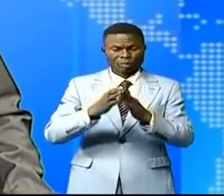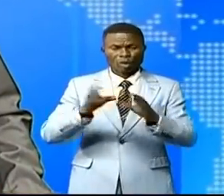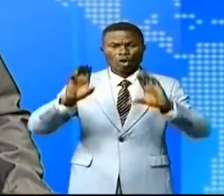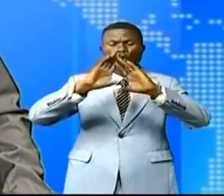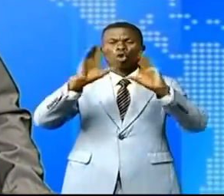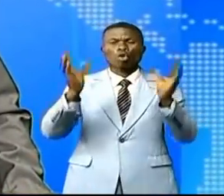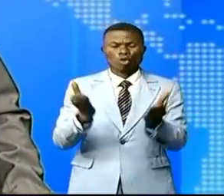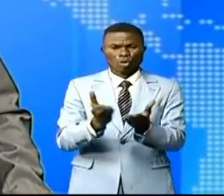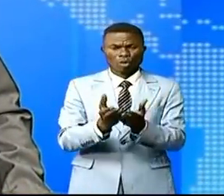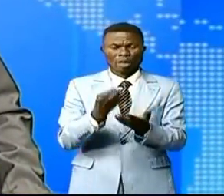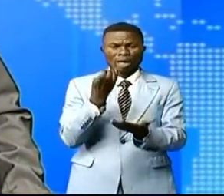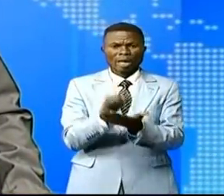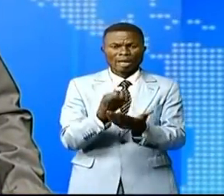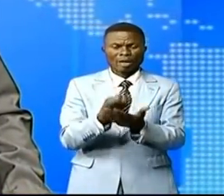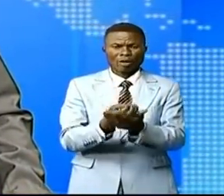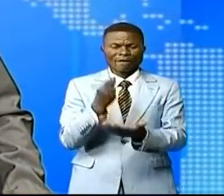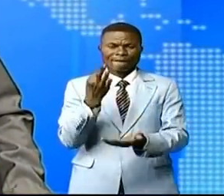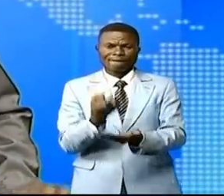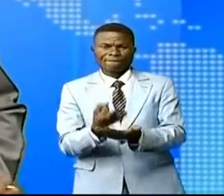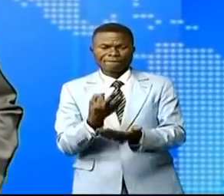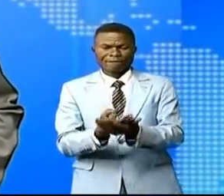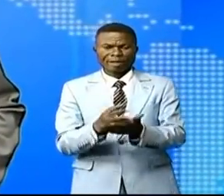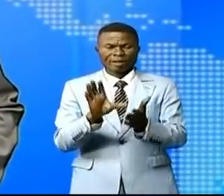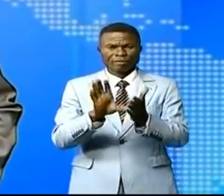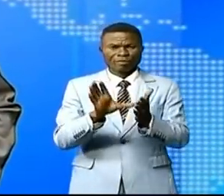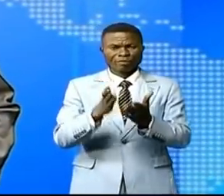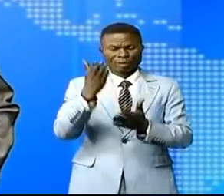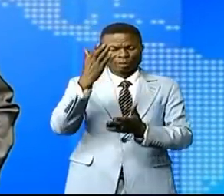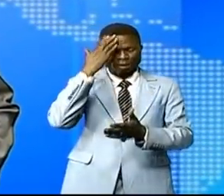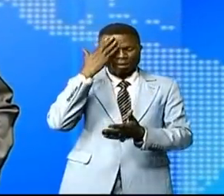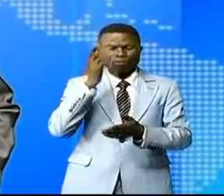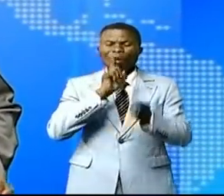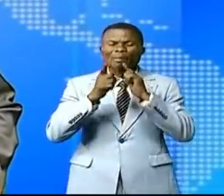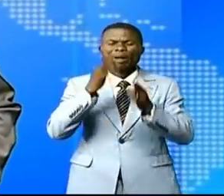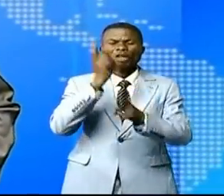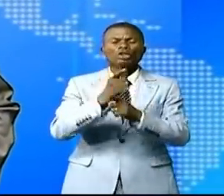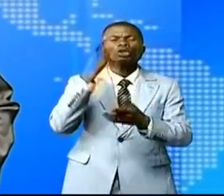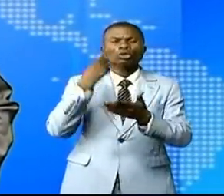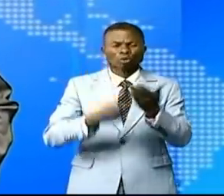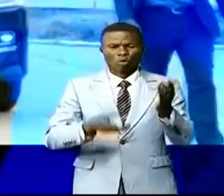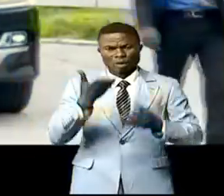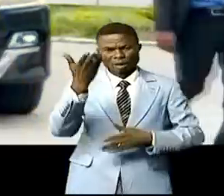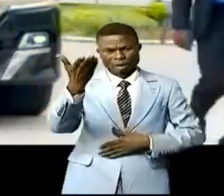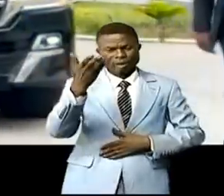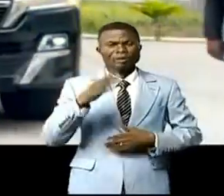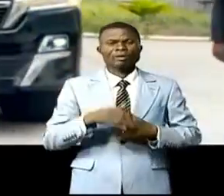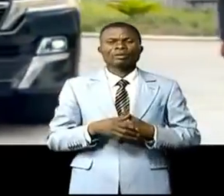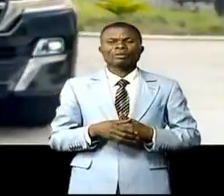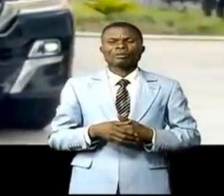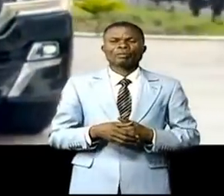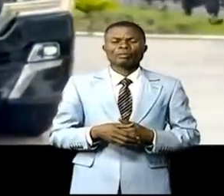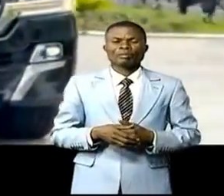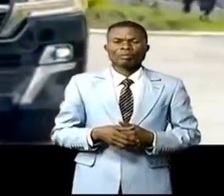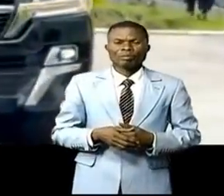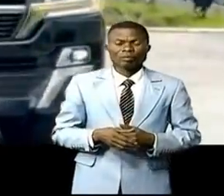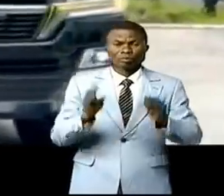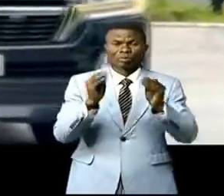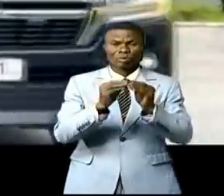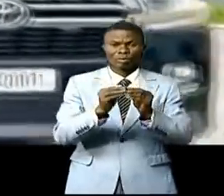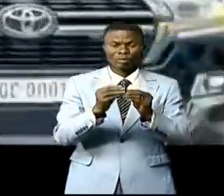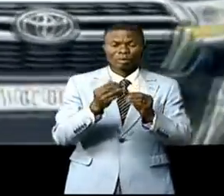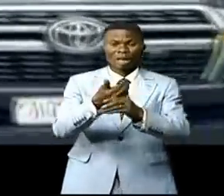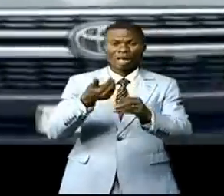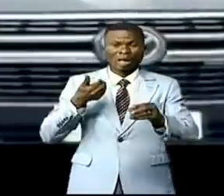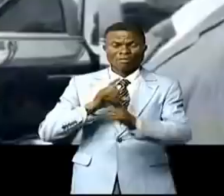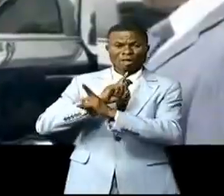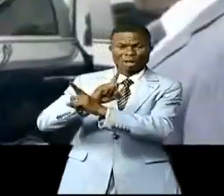commission ECOFIN. Patty Tondwangu, Marcel Mubenga et bienvenue Lusala pour le reportage. Une réunion d'avant-garde à